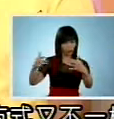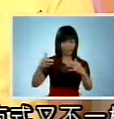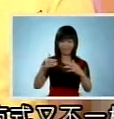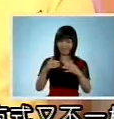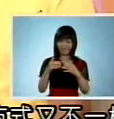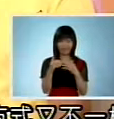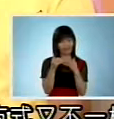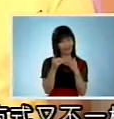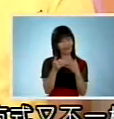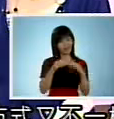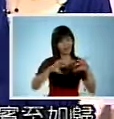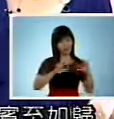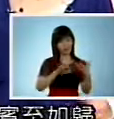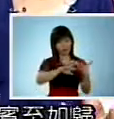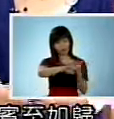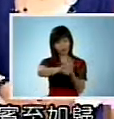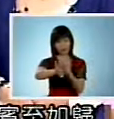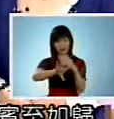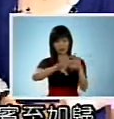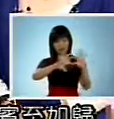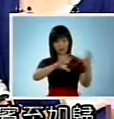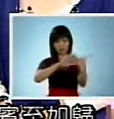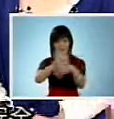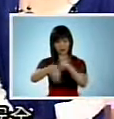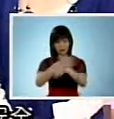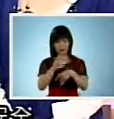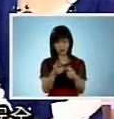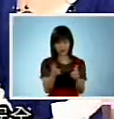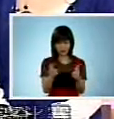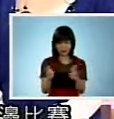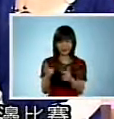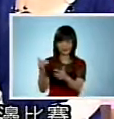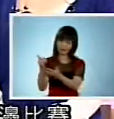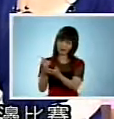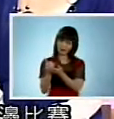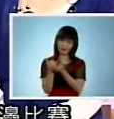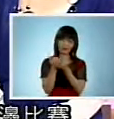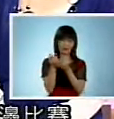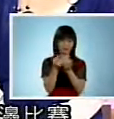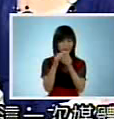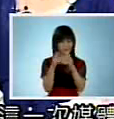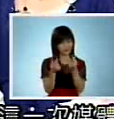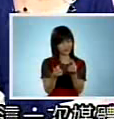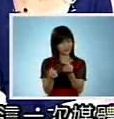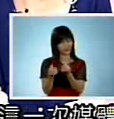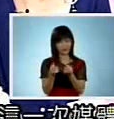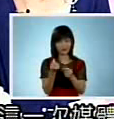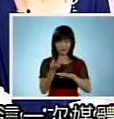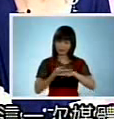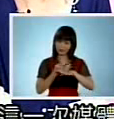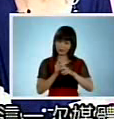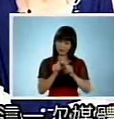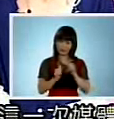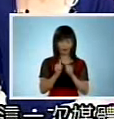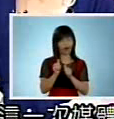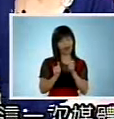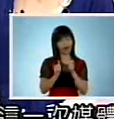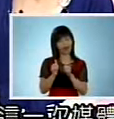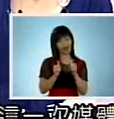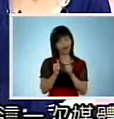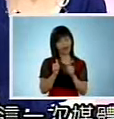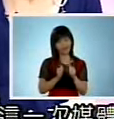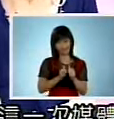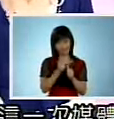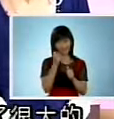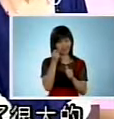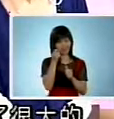一个人的生活方式又不一样，然后你还要让他们宾至如归，能够很安全很放心在那边比赛， 哇，这光是我们谈到这一